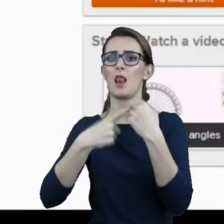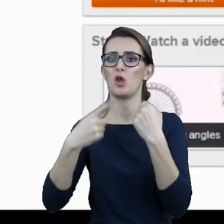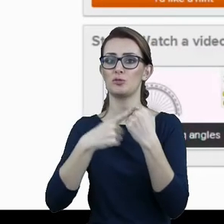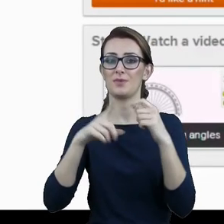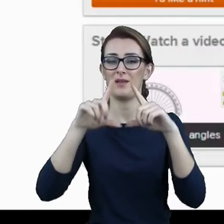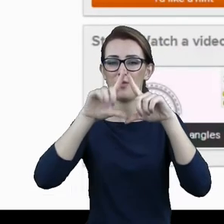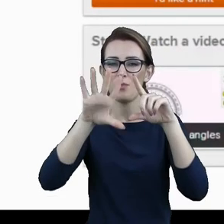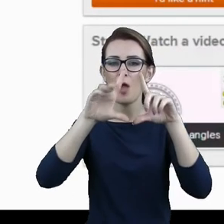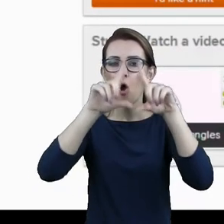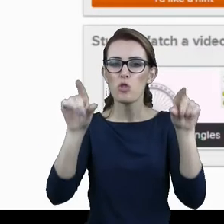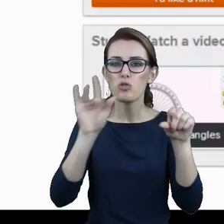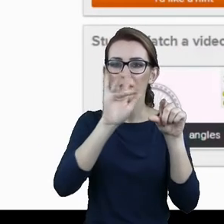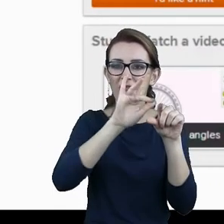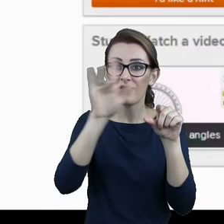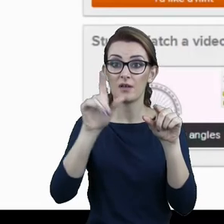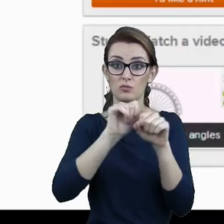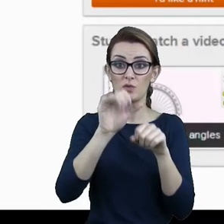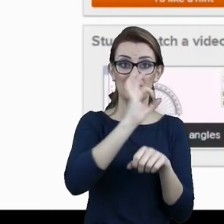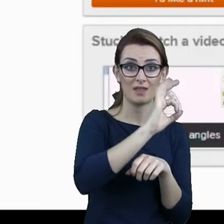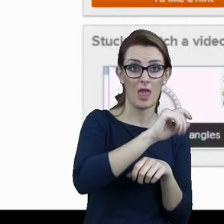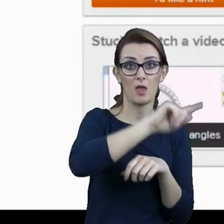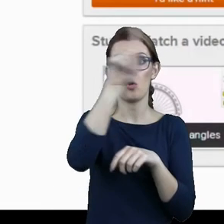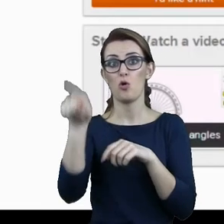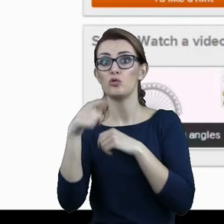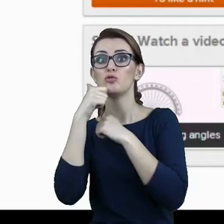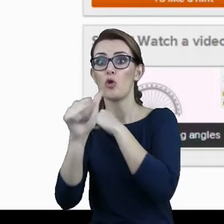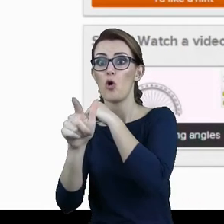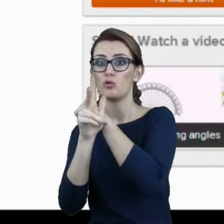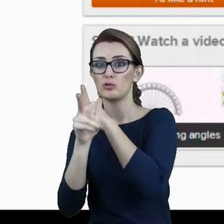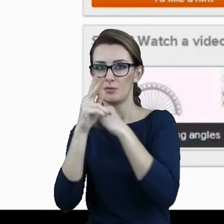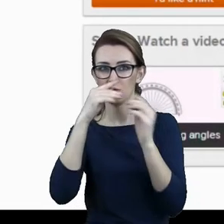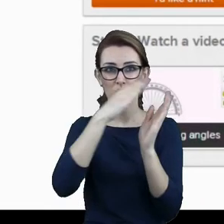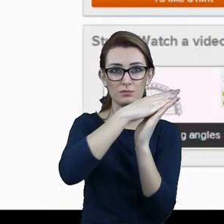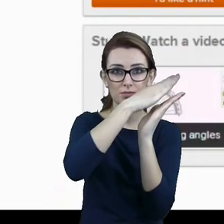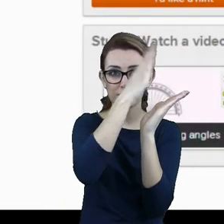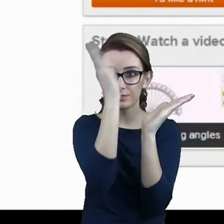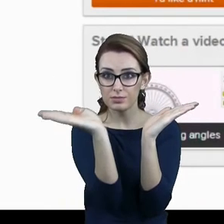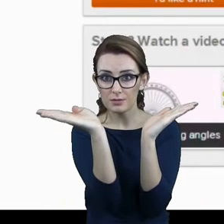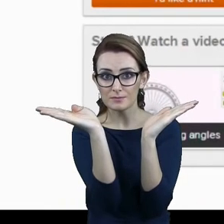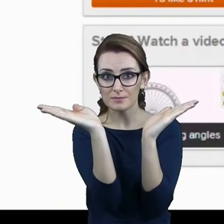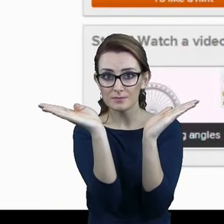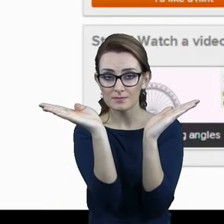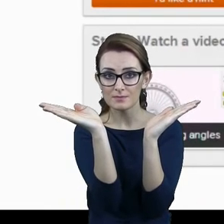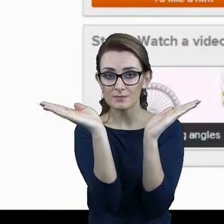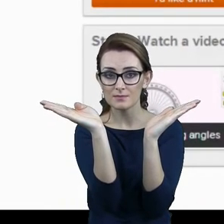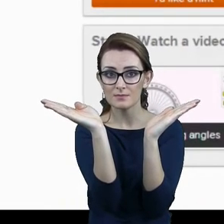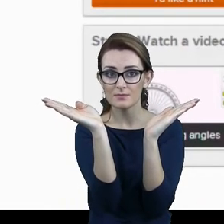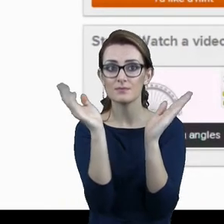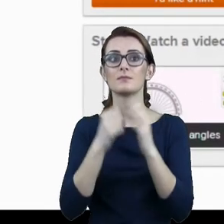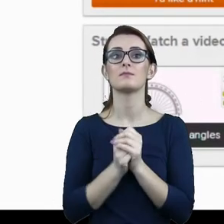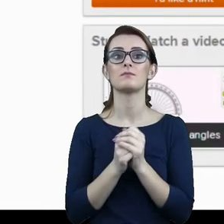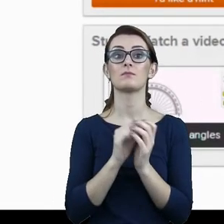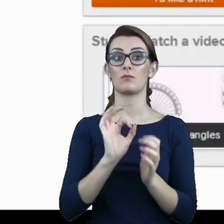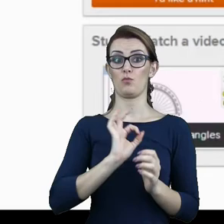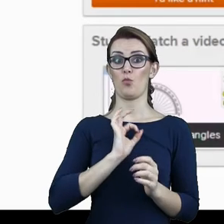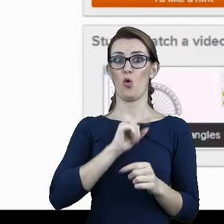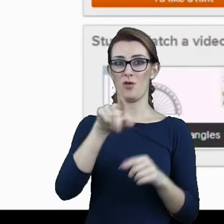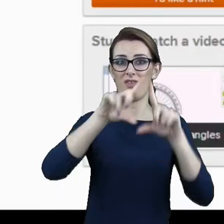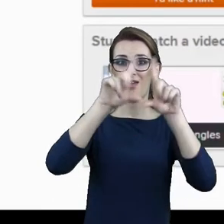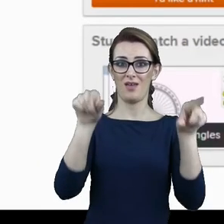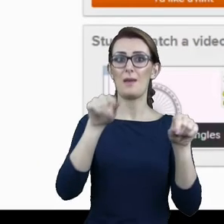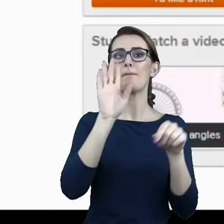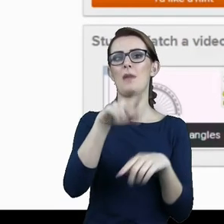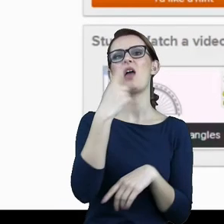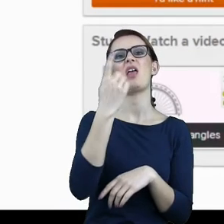wskazówkę. Obejrzyj dokładnie swój kątomierz. Możesz mieć taki kątomierz, który ma dwa zestawy liczb. Od 0 do 180.